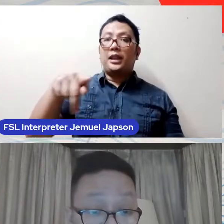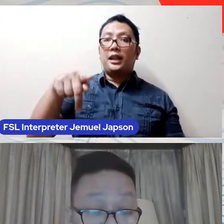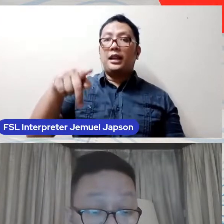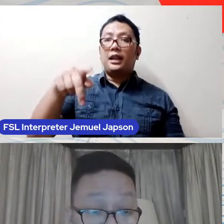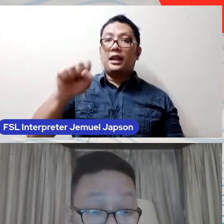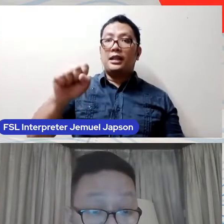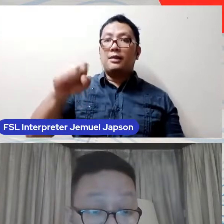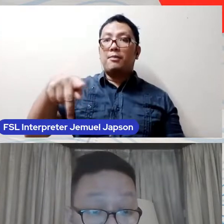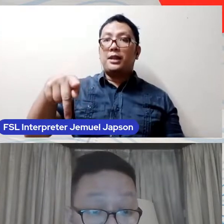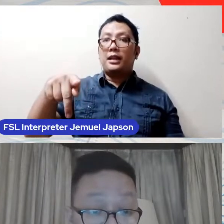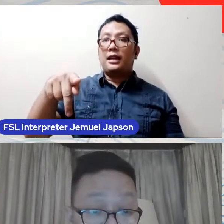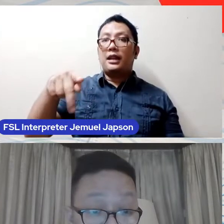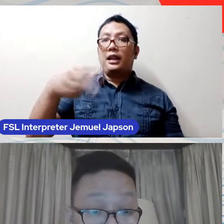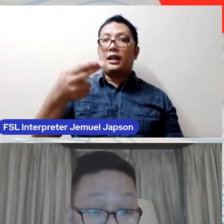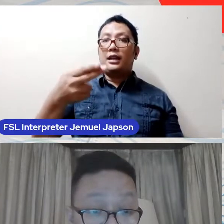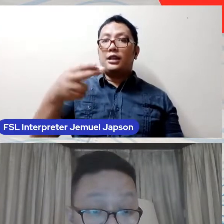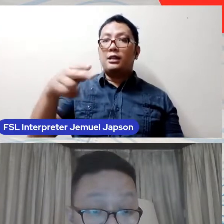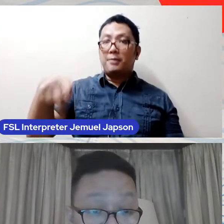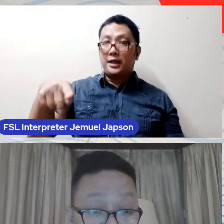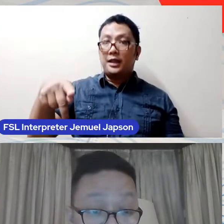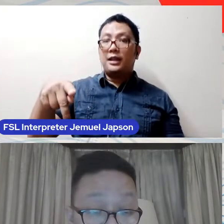tayo ay nasa isa pa ring pandemya.